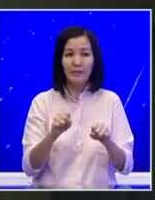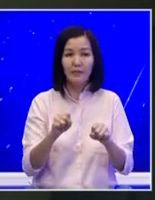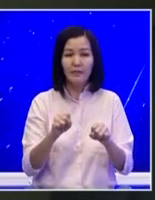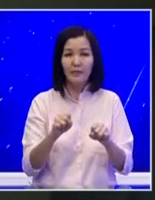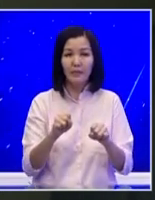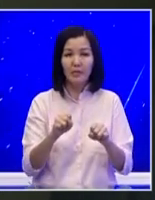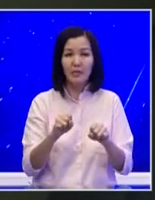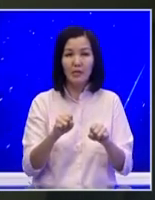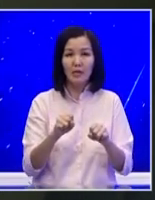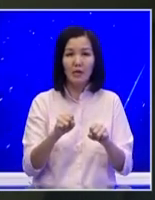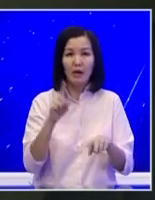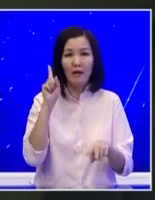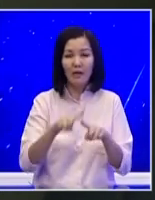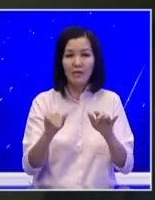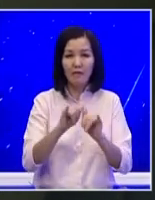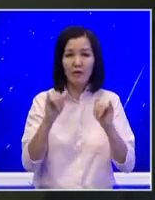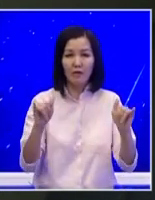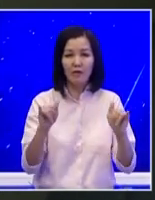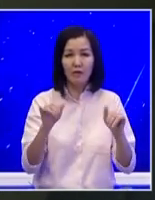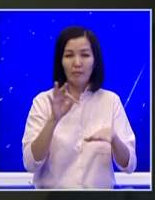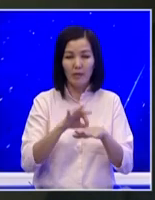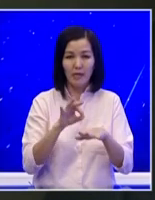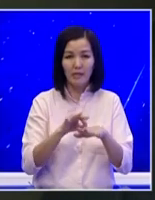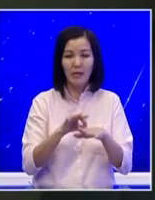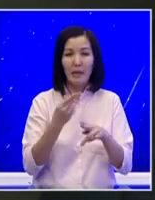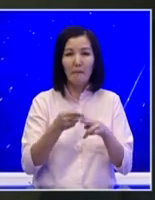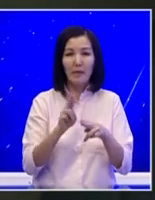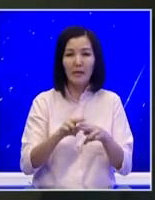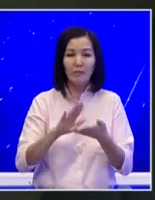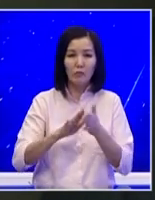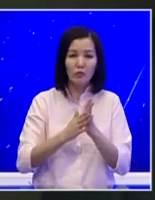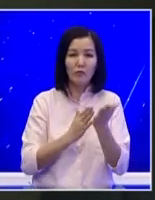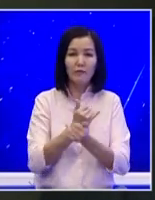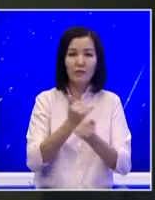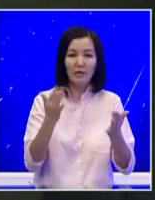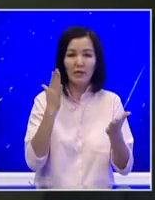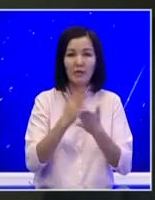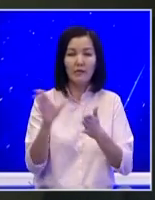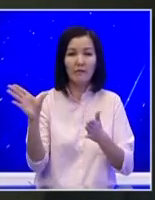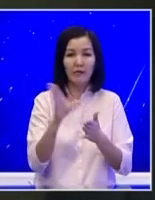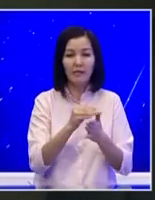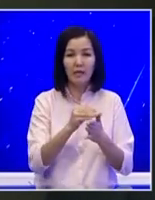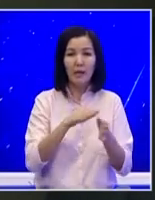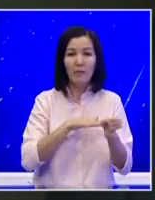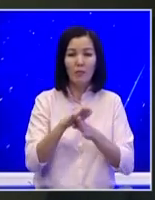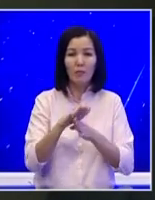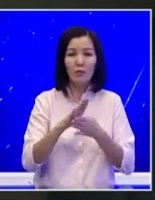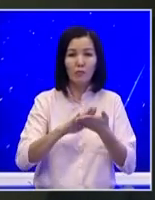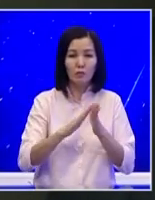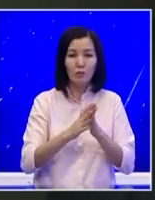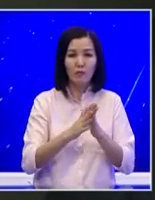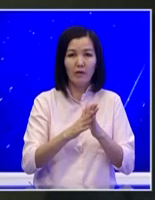допустить резкого роста распространения данной инфекции. Для этого все условия созданы, везде полностью условия